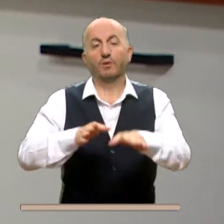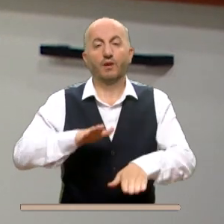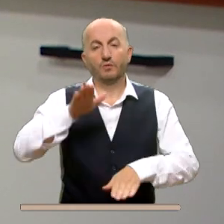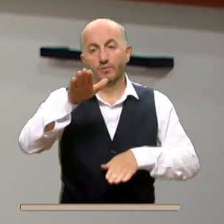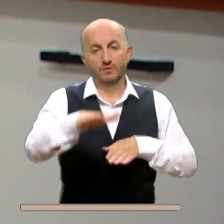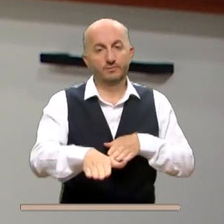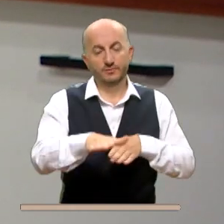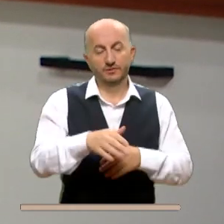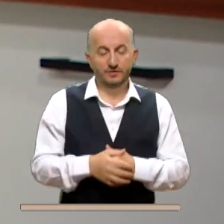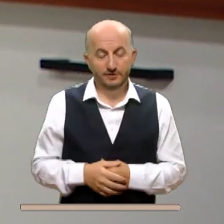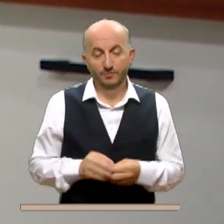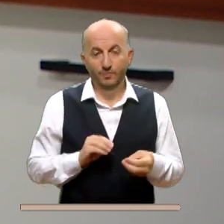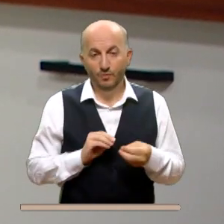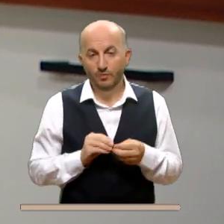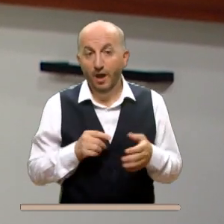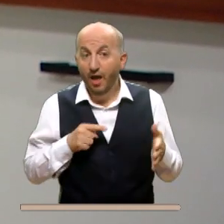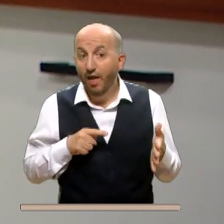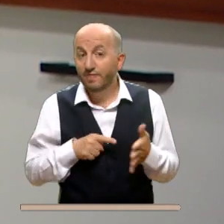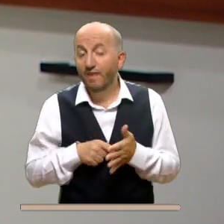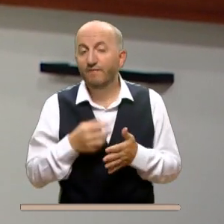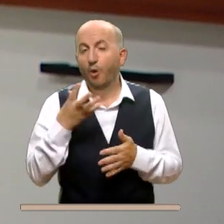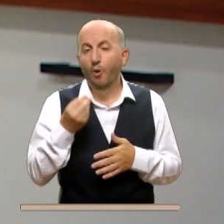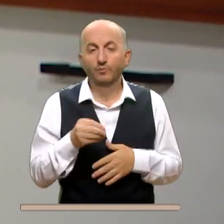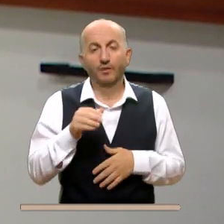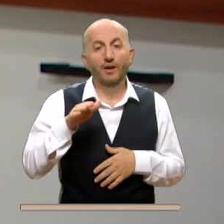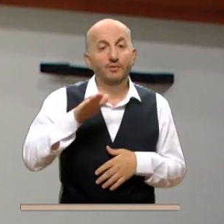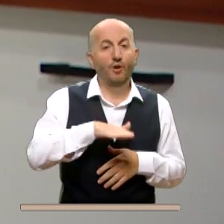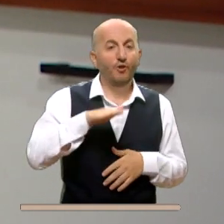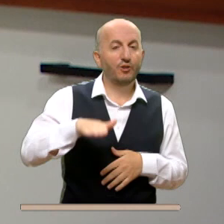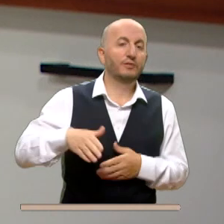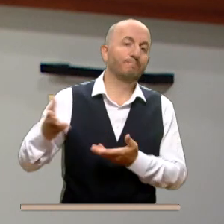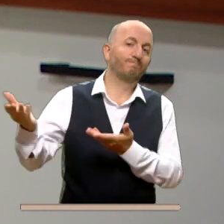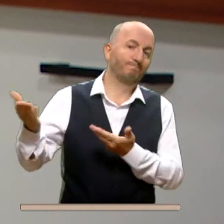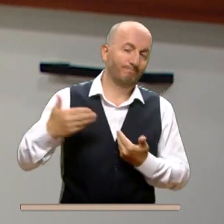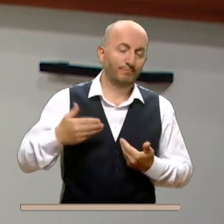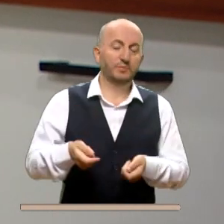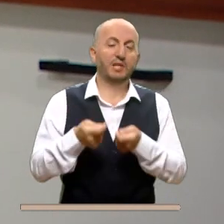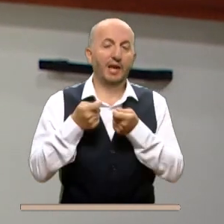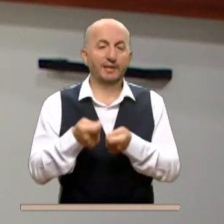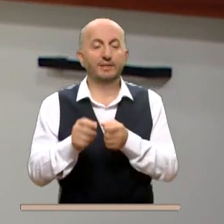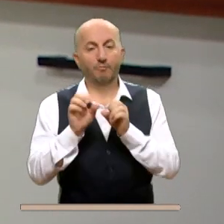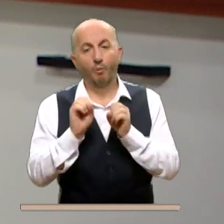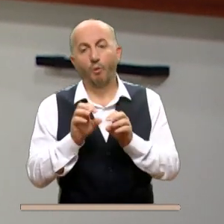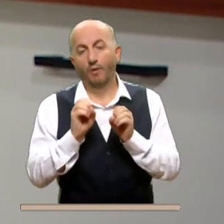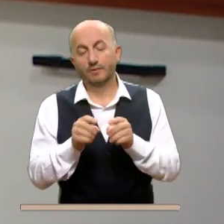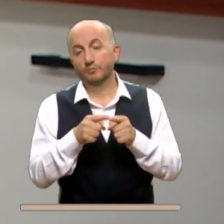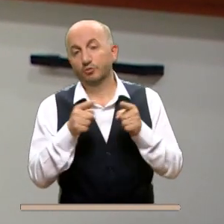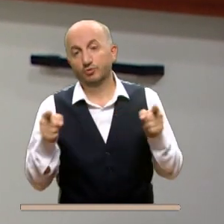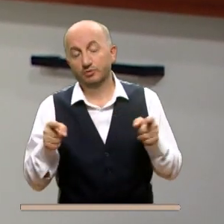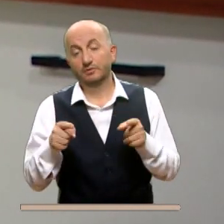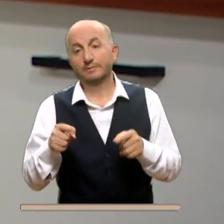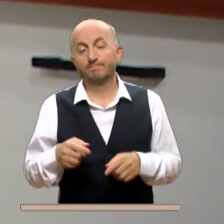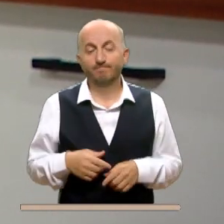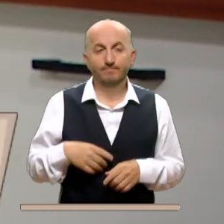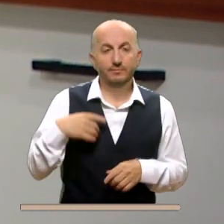atmışsınız. Kesinlikle. Derdi olan öğrencileri çağırıyorsunuz. Diyorsunuz ki aynen, biz bir eğitim sürecindeyiz, biz bir eğitim öğretim elemanıyız. Derdi olan